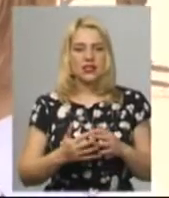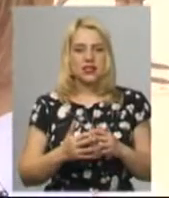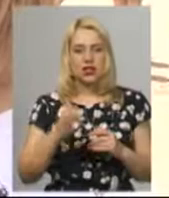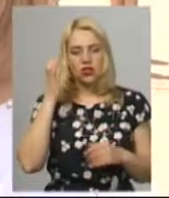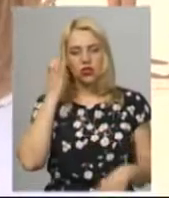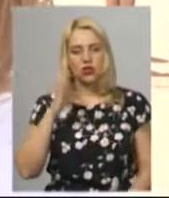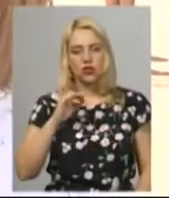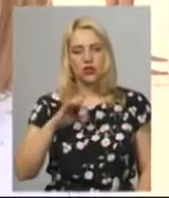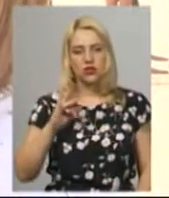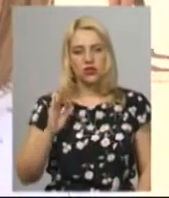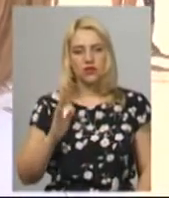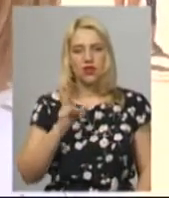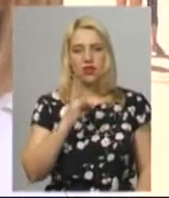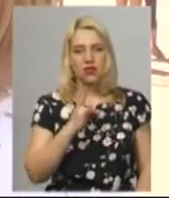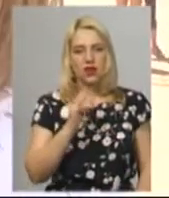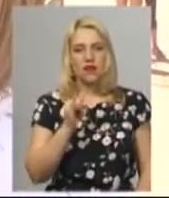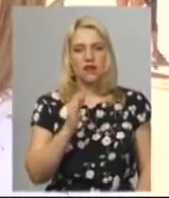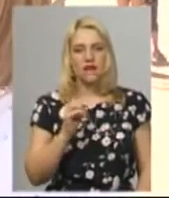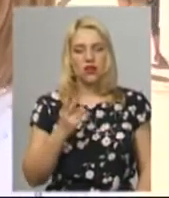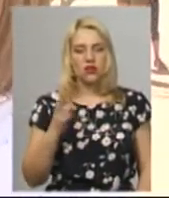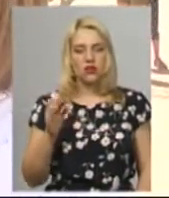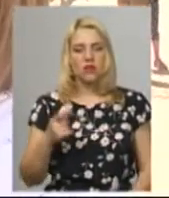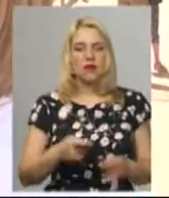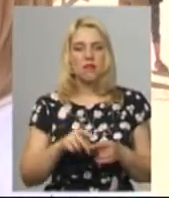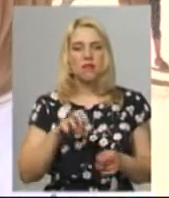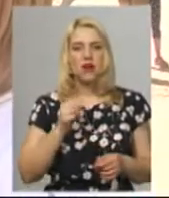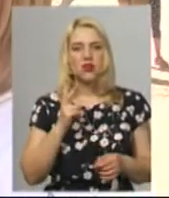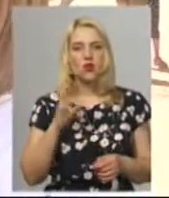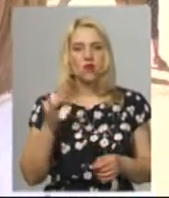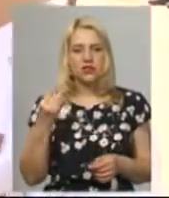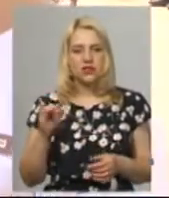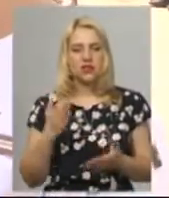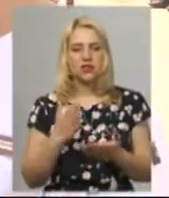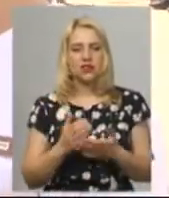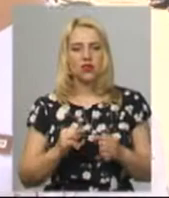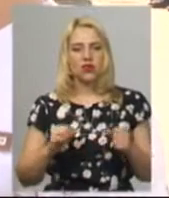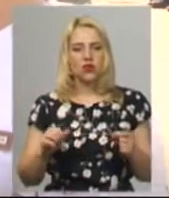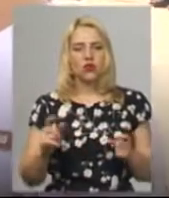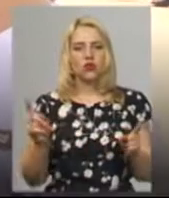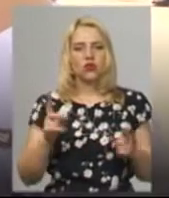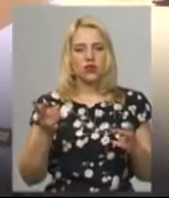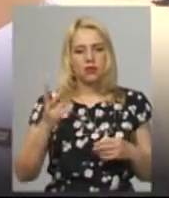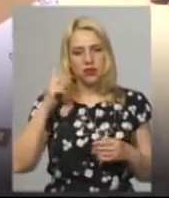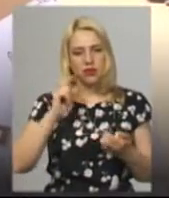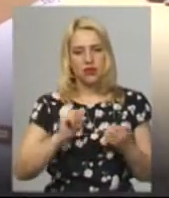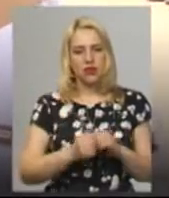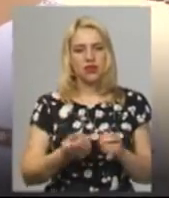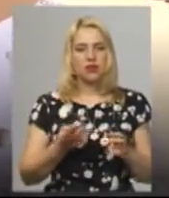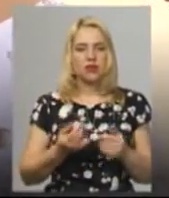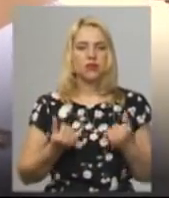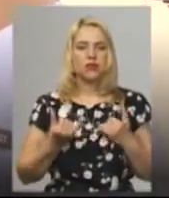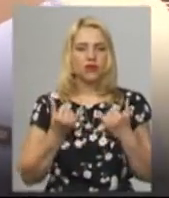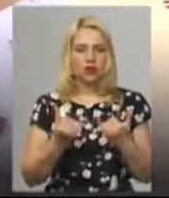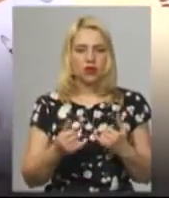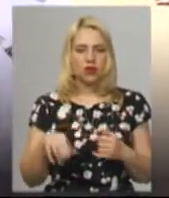Наталія Іванцова. Євген Мишковський є таким героєм, якого ми маємо пам'ятати. І в той же час проявити таку повагу